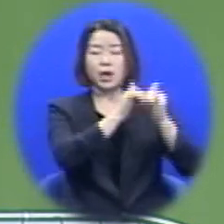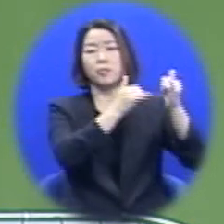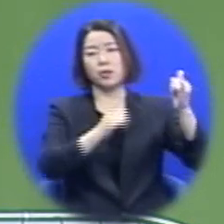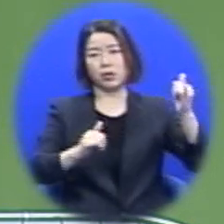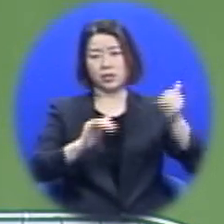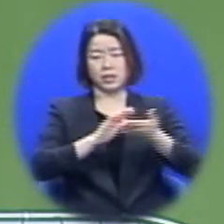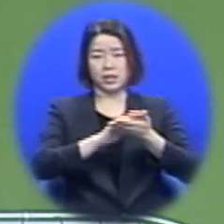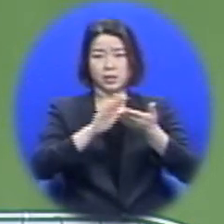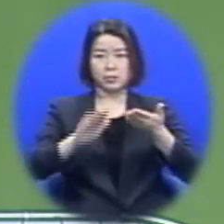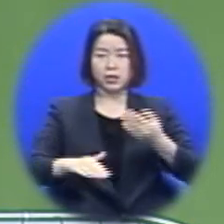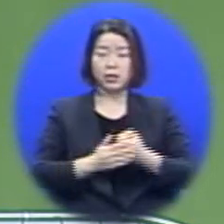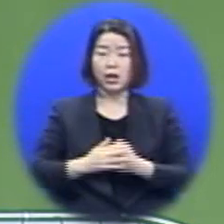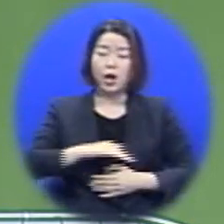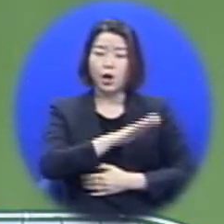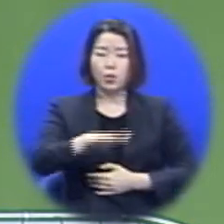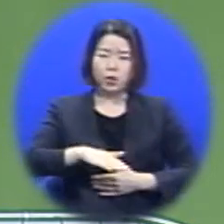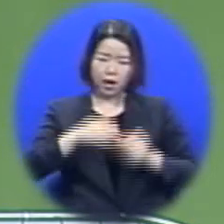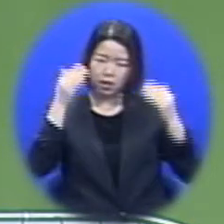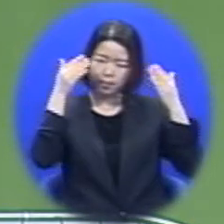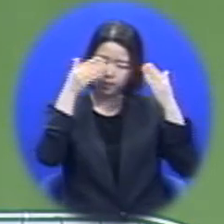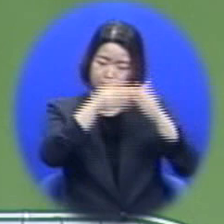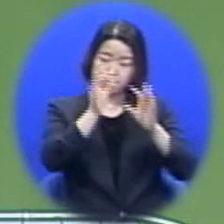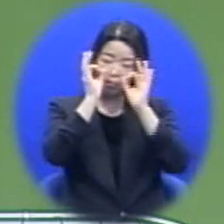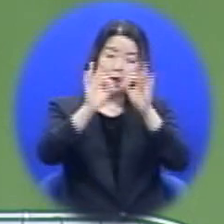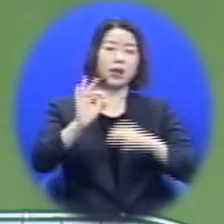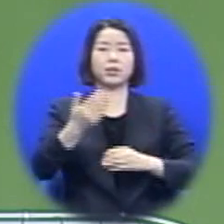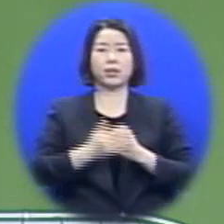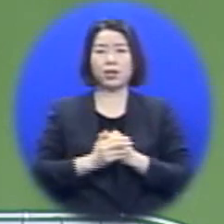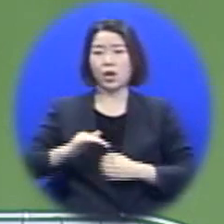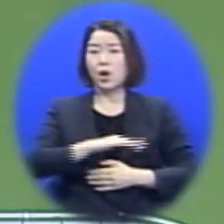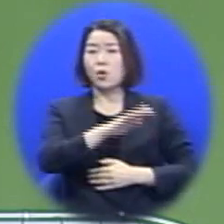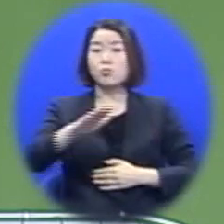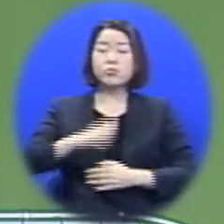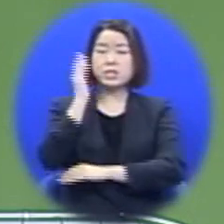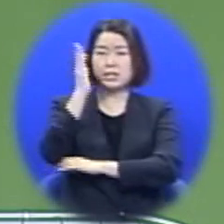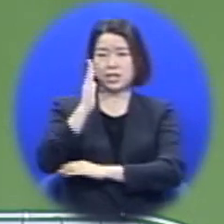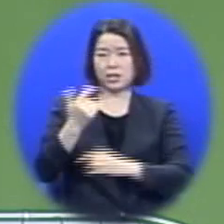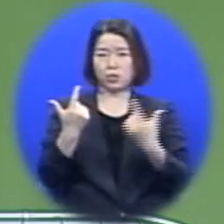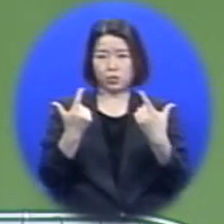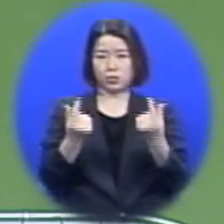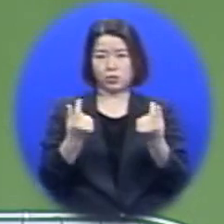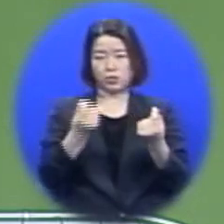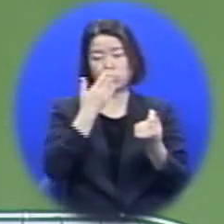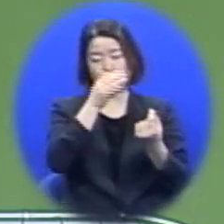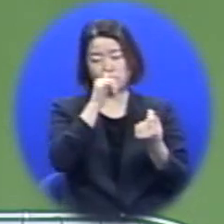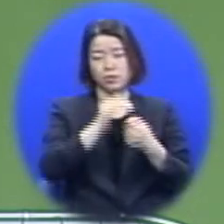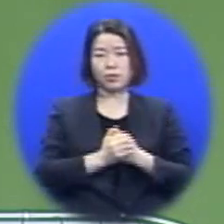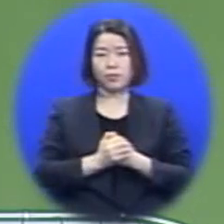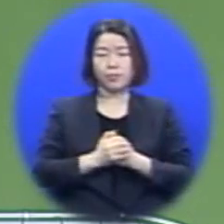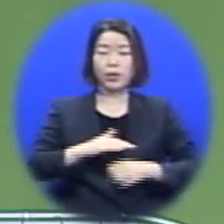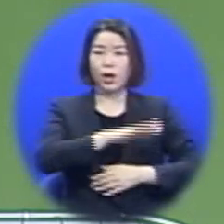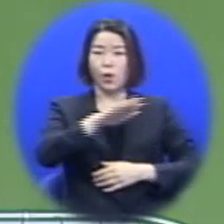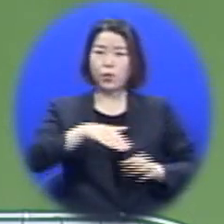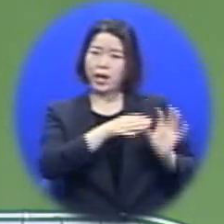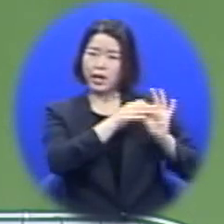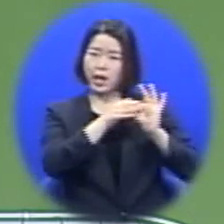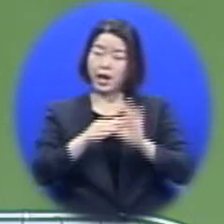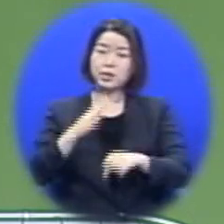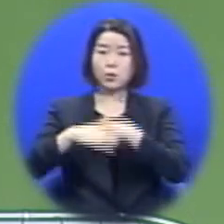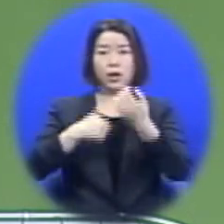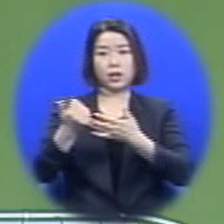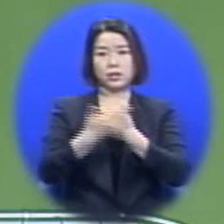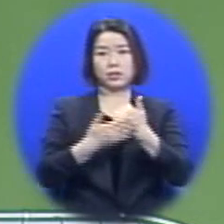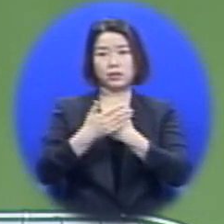여러분 우리가 주목해 보아야 합니다. 우리들의 이야기일 수 있으니까. 하나님은 우리에게 끊임없이 은혜를